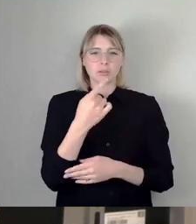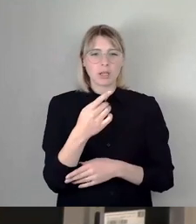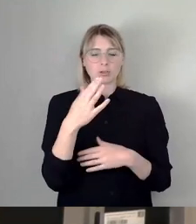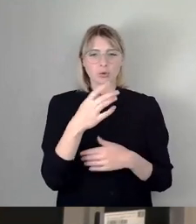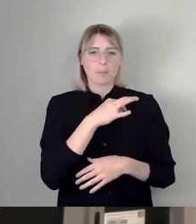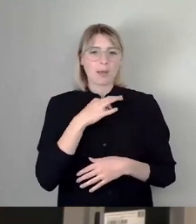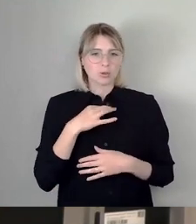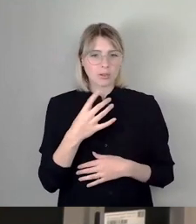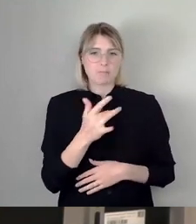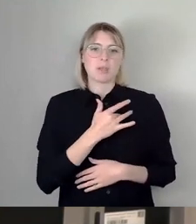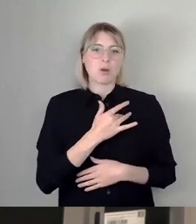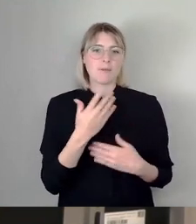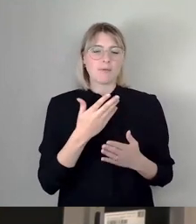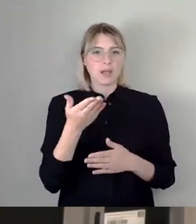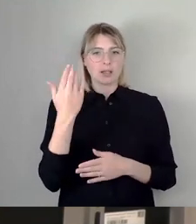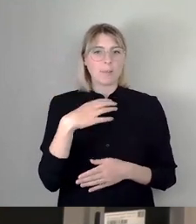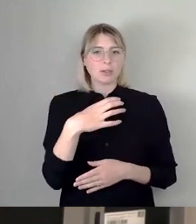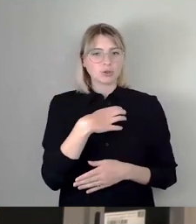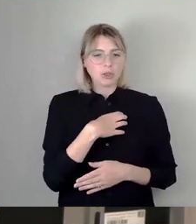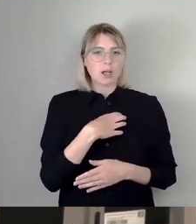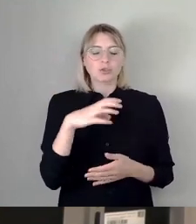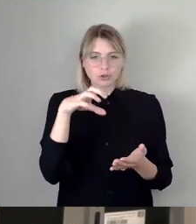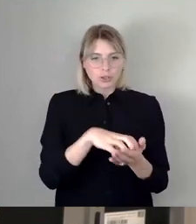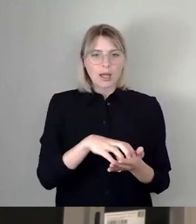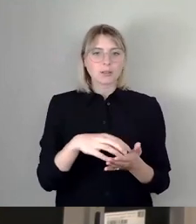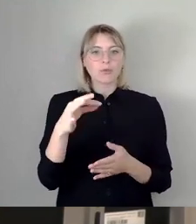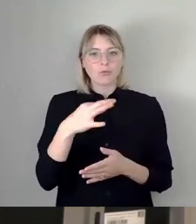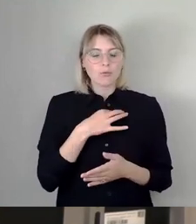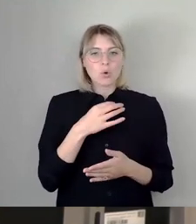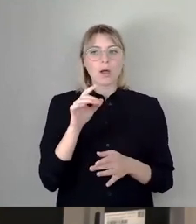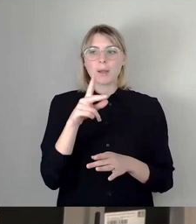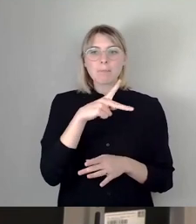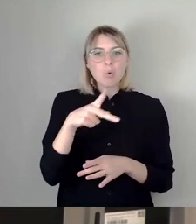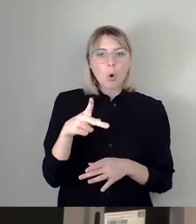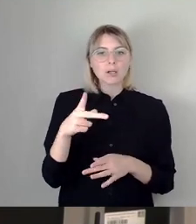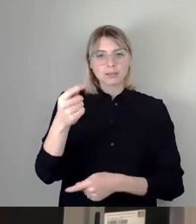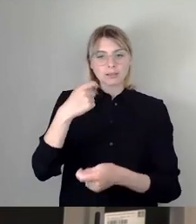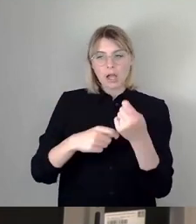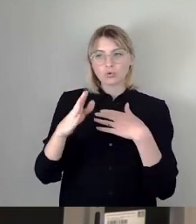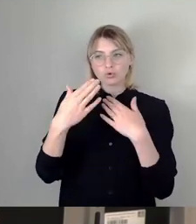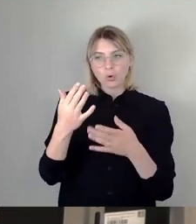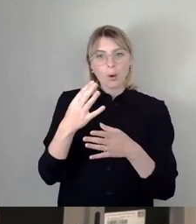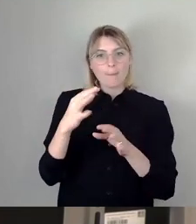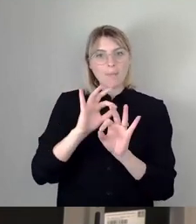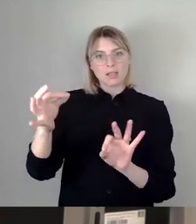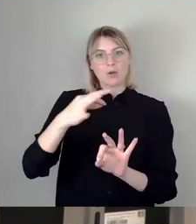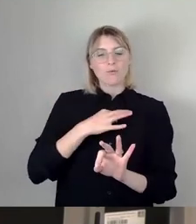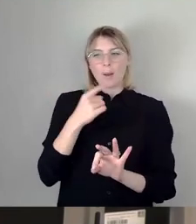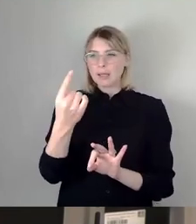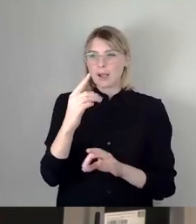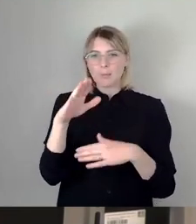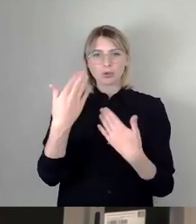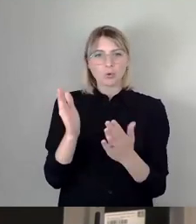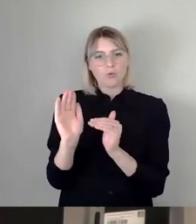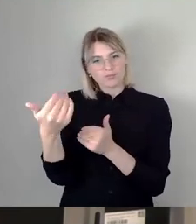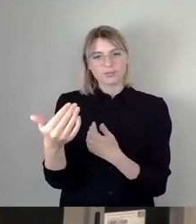dieser für die Stadt und uns wesentlich günstigere Tausch mit Prolis, hast du unter fadenscheinigen Gründen verhindert, diesen Grundstückstausch. Da bist du